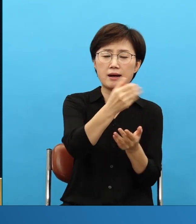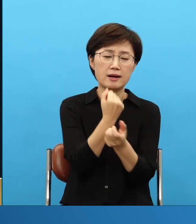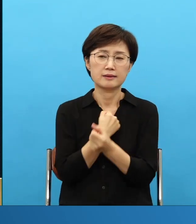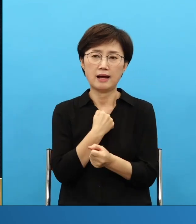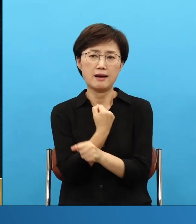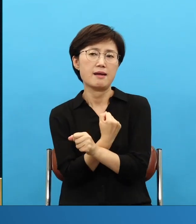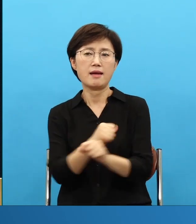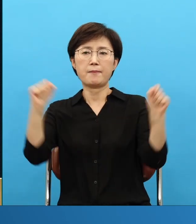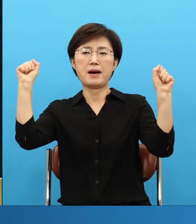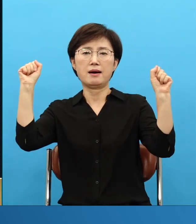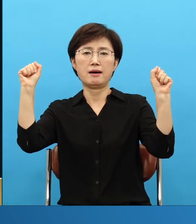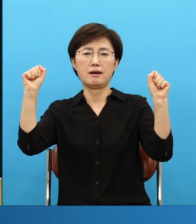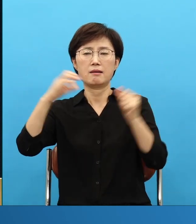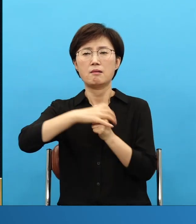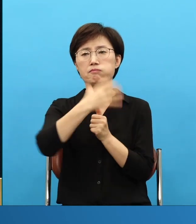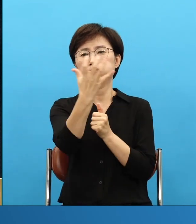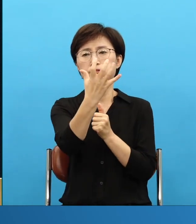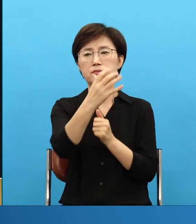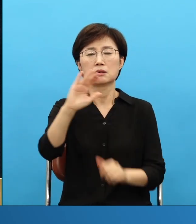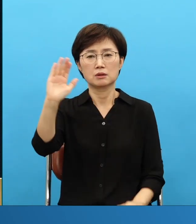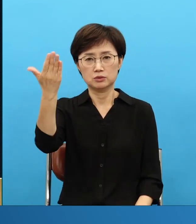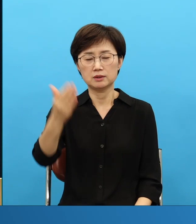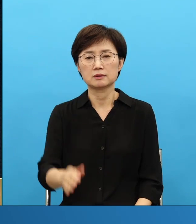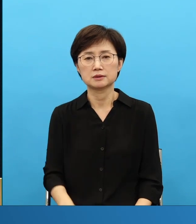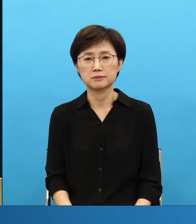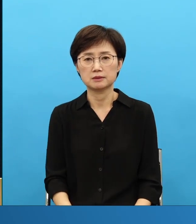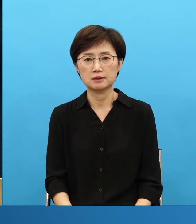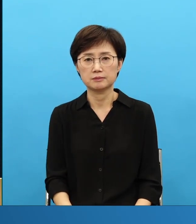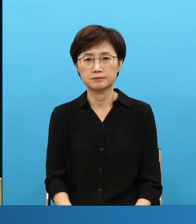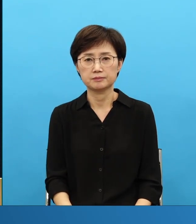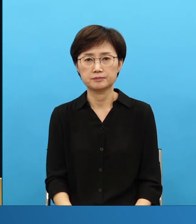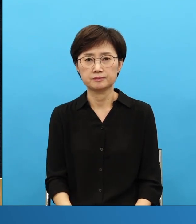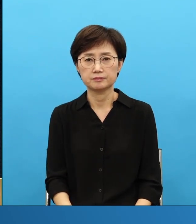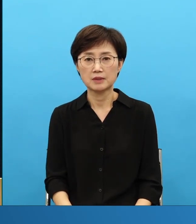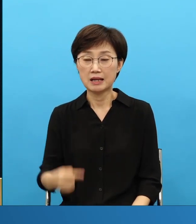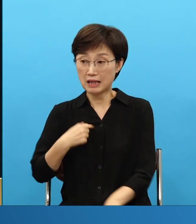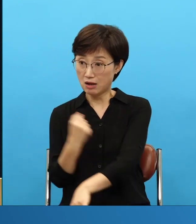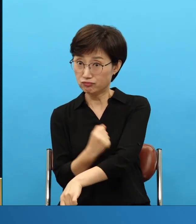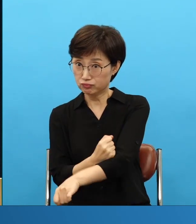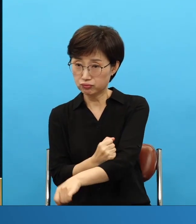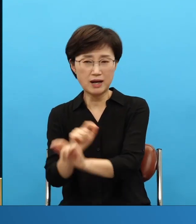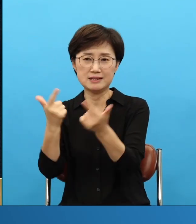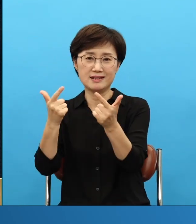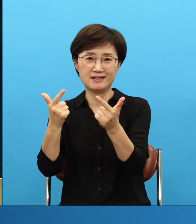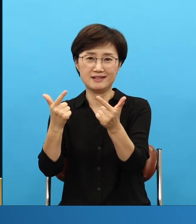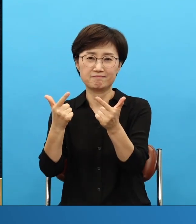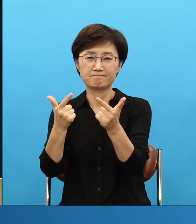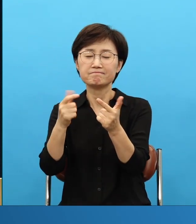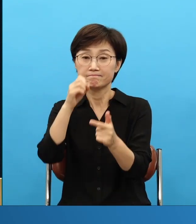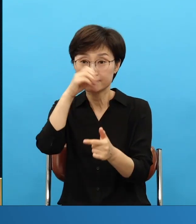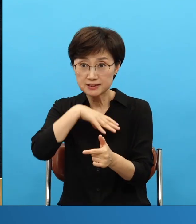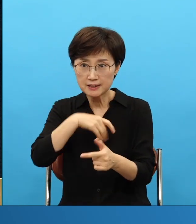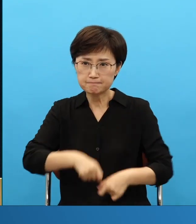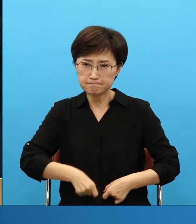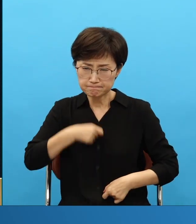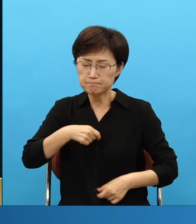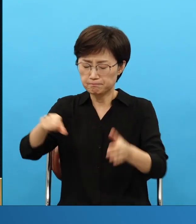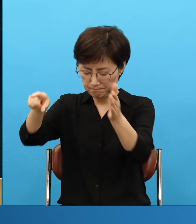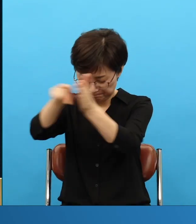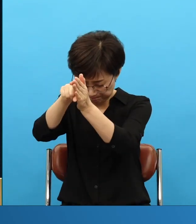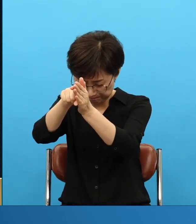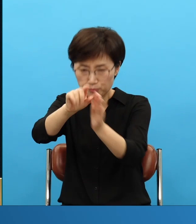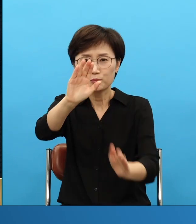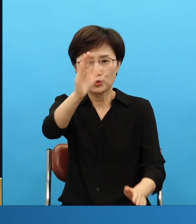you will be completely freed from darkness and you will overcome 뭘 it. 해야 되는 거 아닙니다. 믿으시면 됩니다. It's not something you need to do. It's something you need to